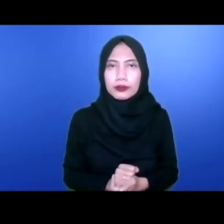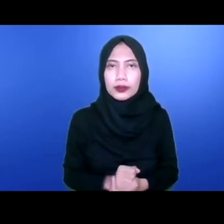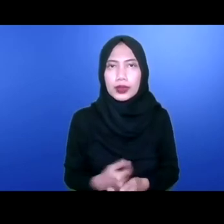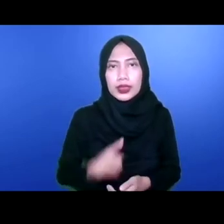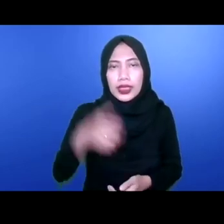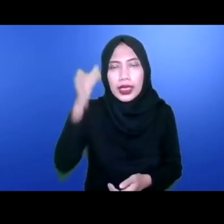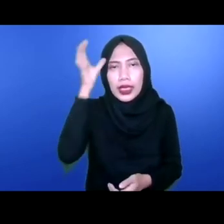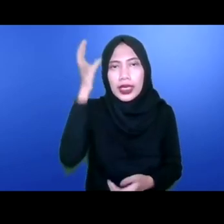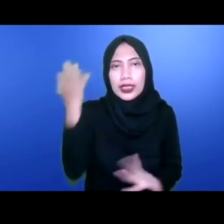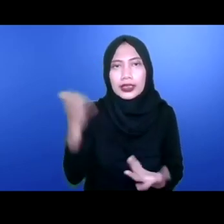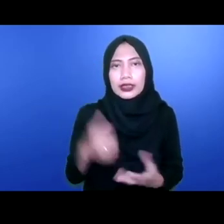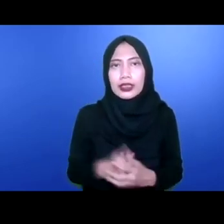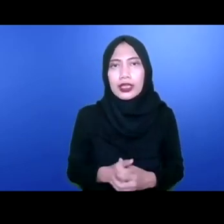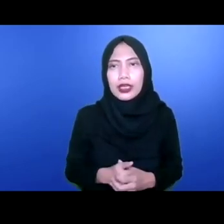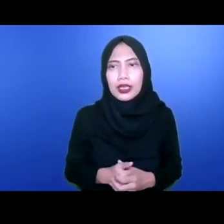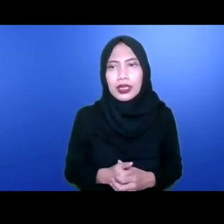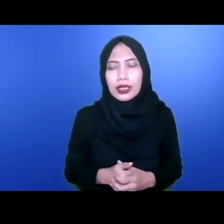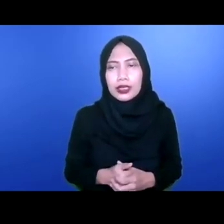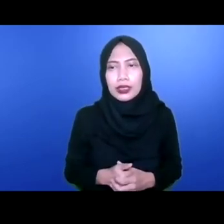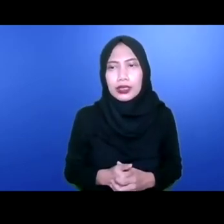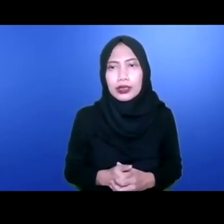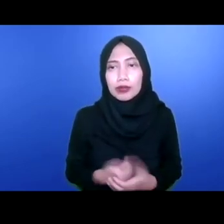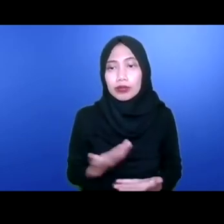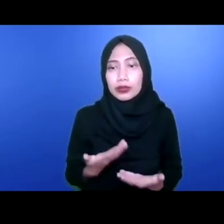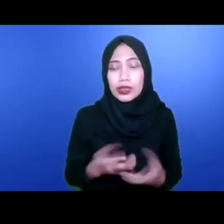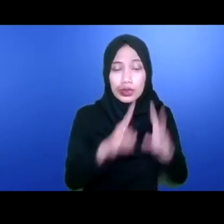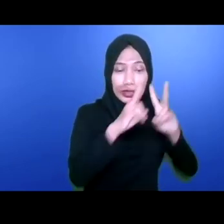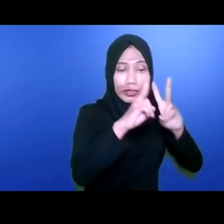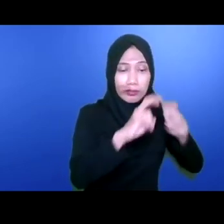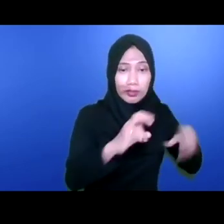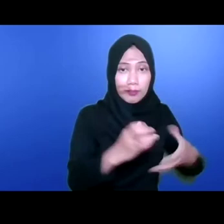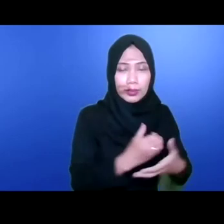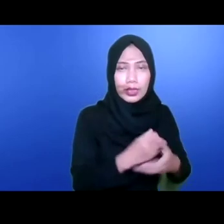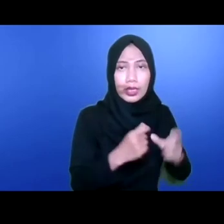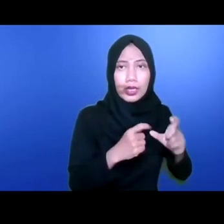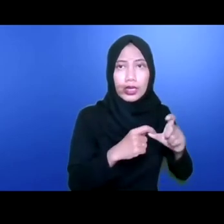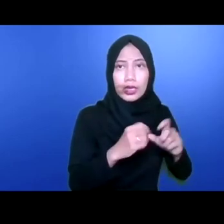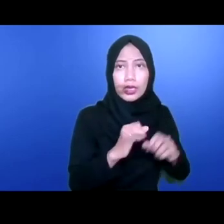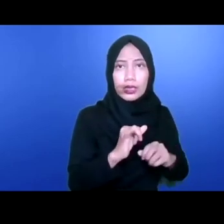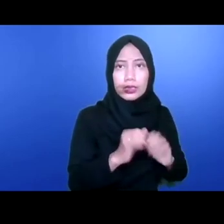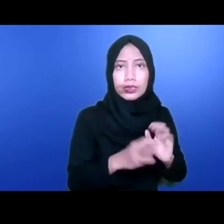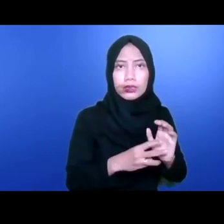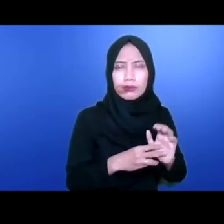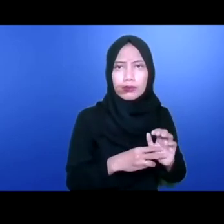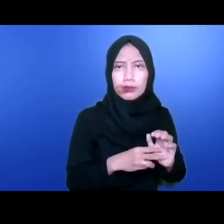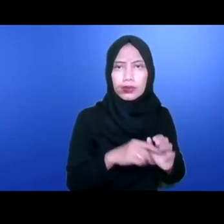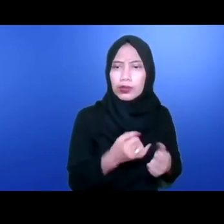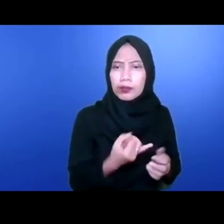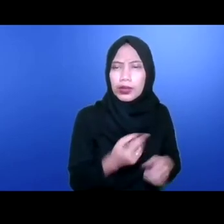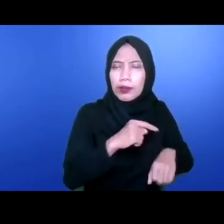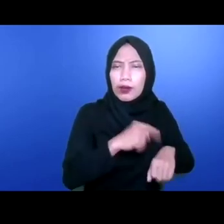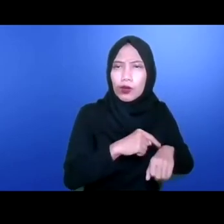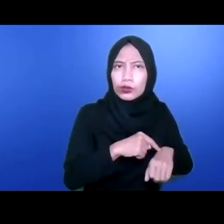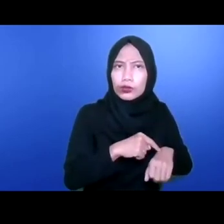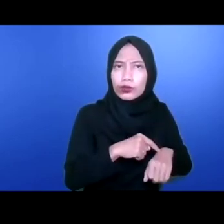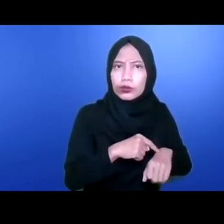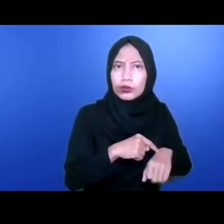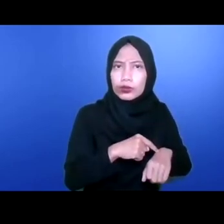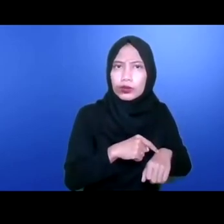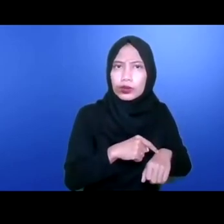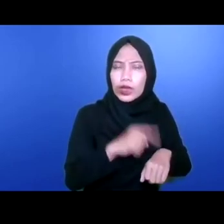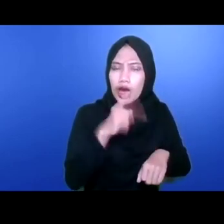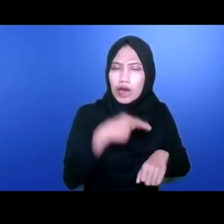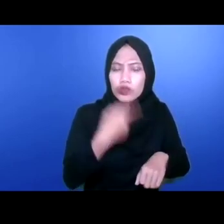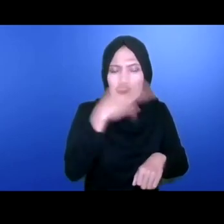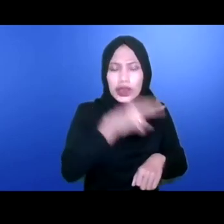Samantha pernah ngelihat nggak? Satu bank untuk mengakuisisi satu merchant butuh berapa waktu dan butuh berapa kos. Itu harus